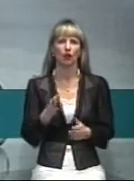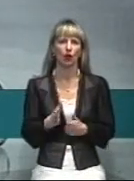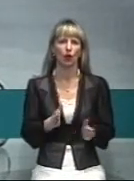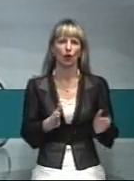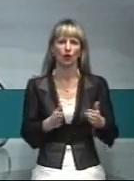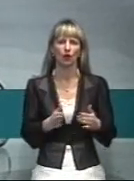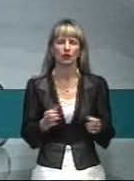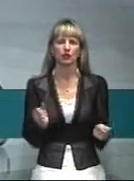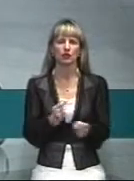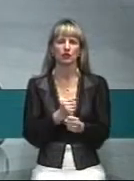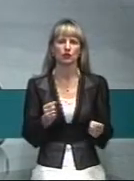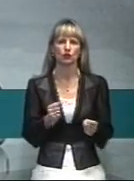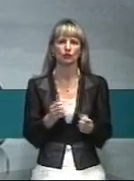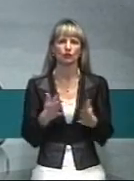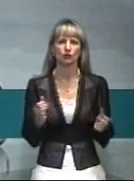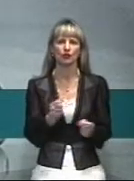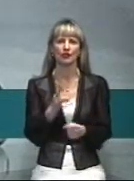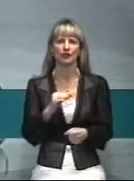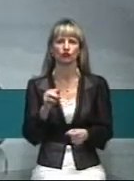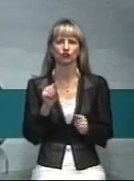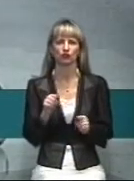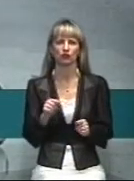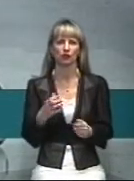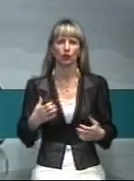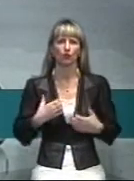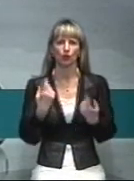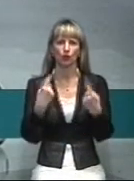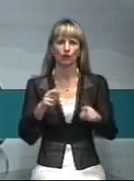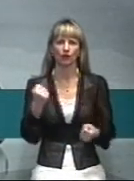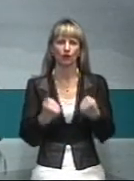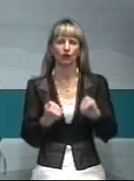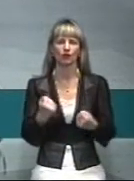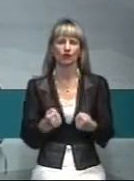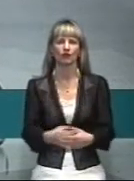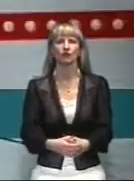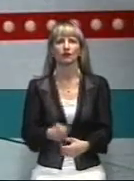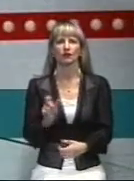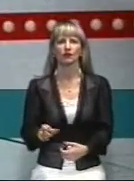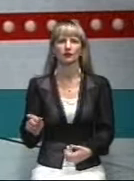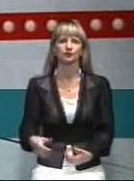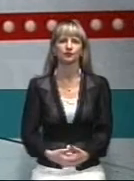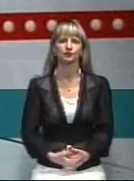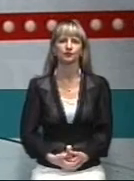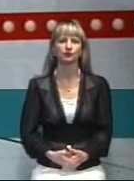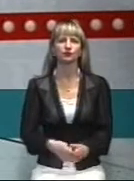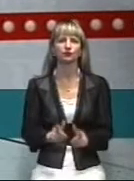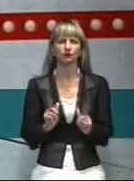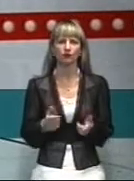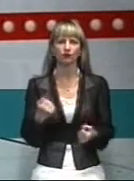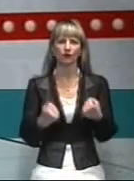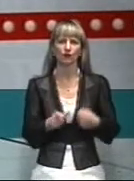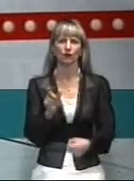рухається 2-3 рази з більшою швидкості, ніж ти, і тим самим лякає інших водіїв добросовісних. А чи погоджуються